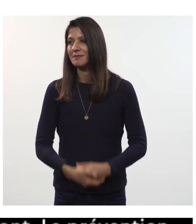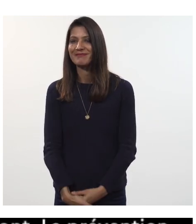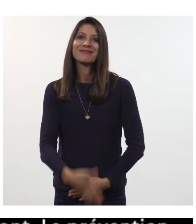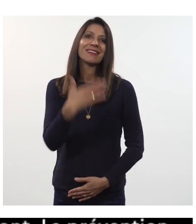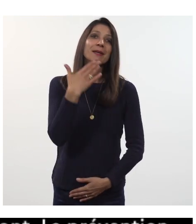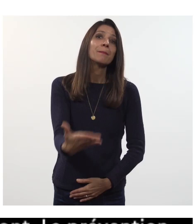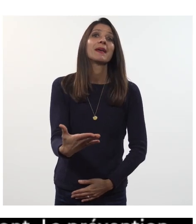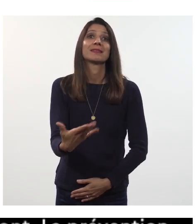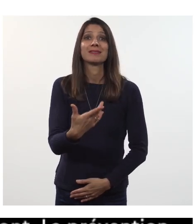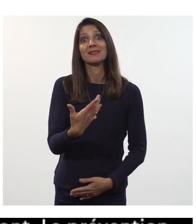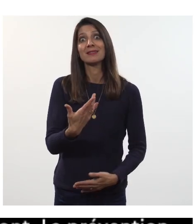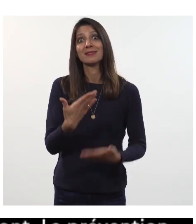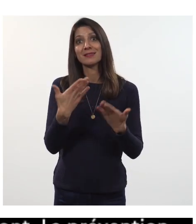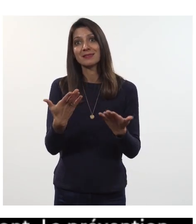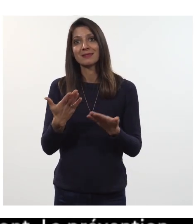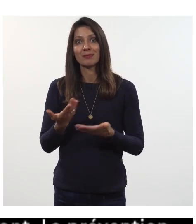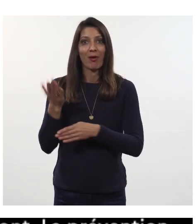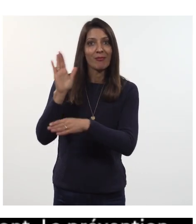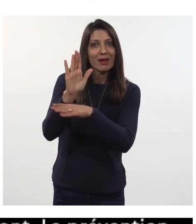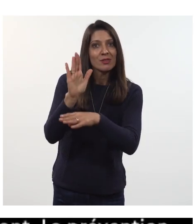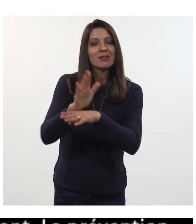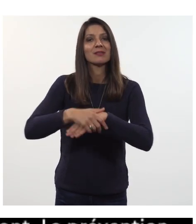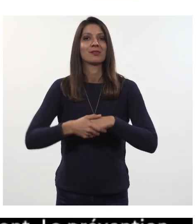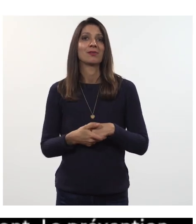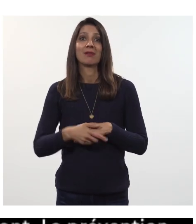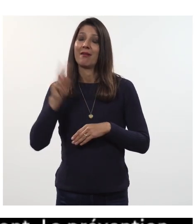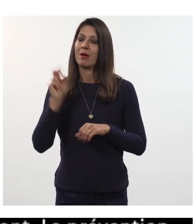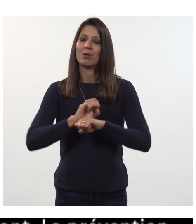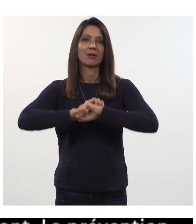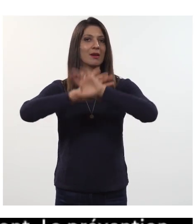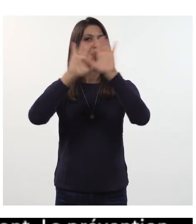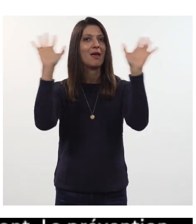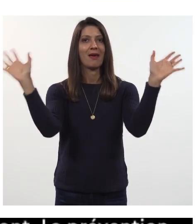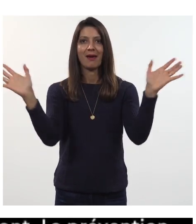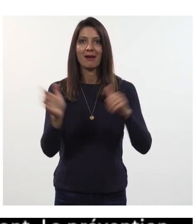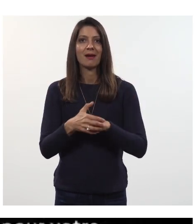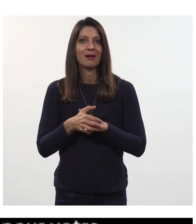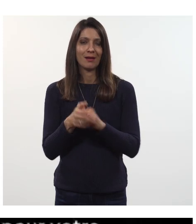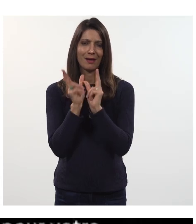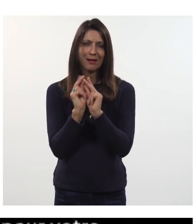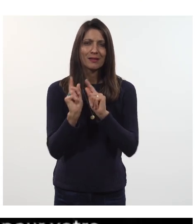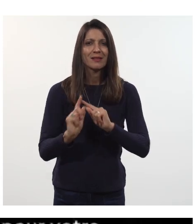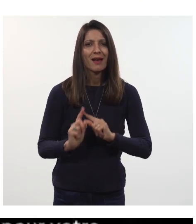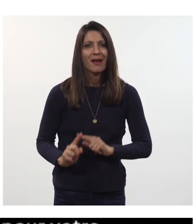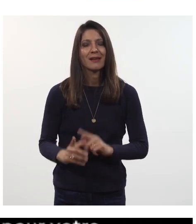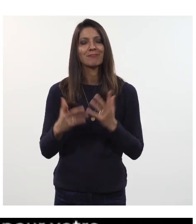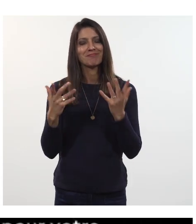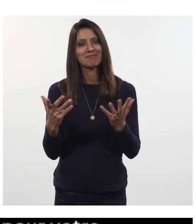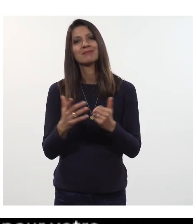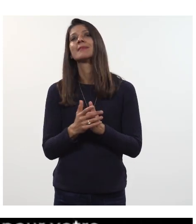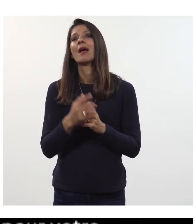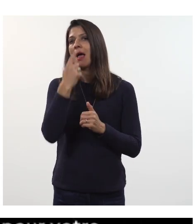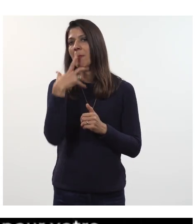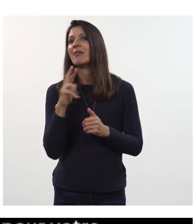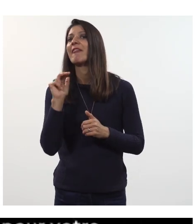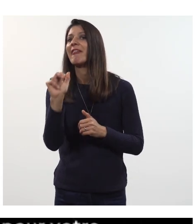Merci, c'est nous qui vous remercions, professeur Jésus. C'était très clair ce panorama, très explicite. Je pense qu'on va y revenir au moment